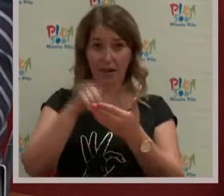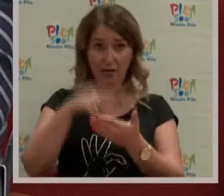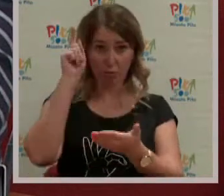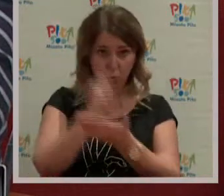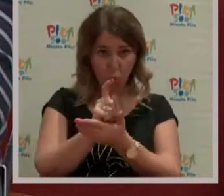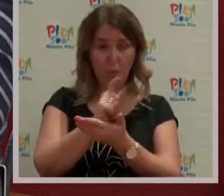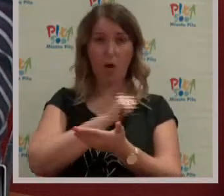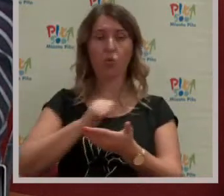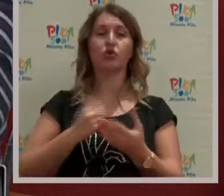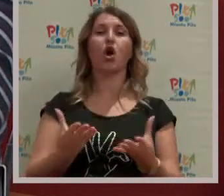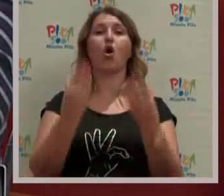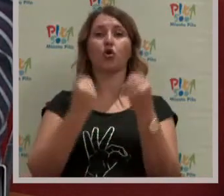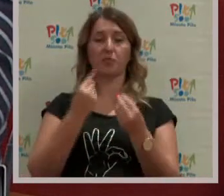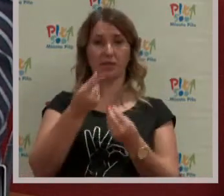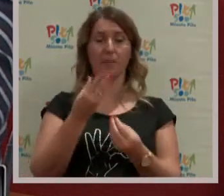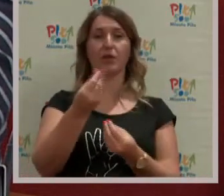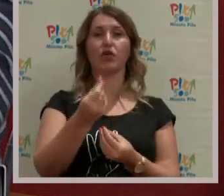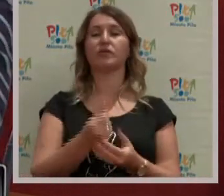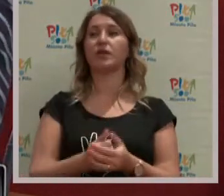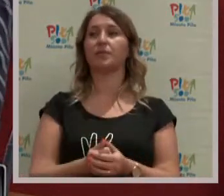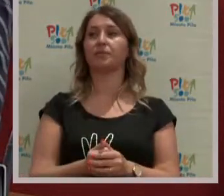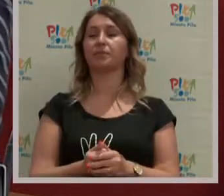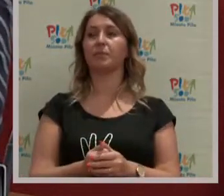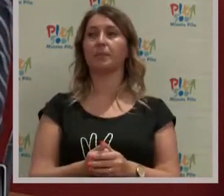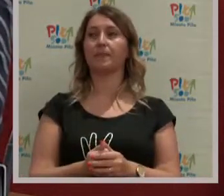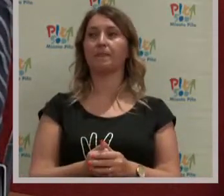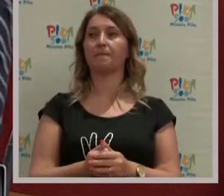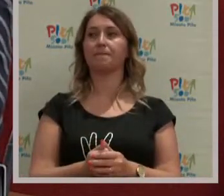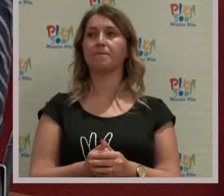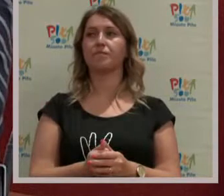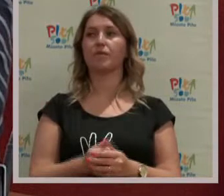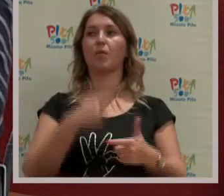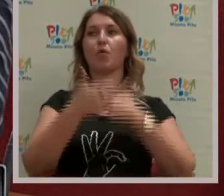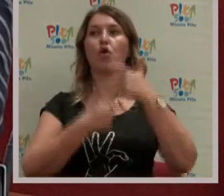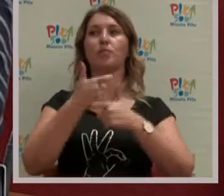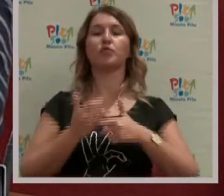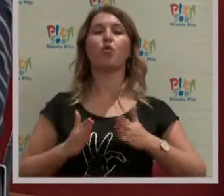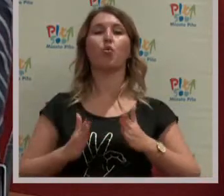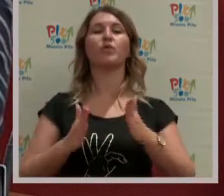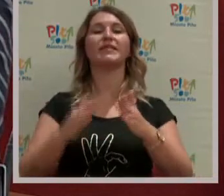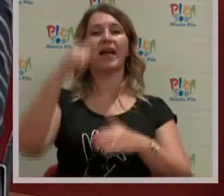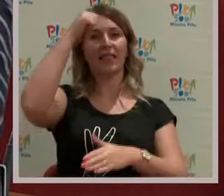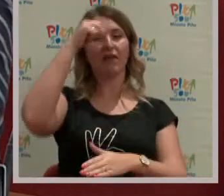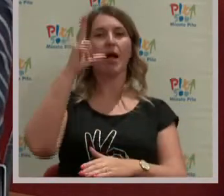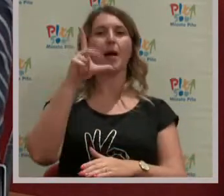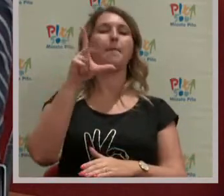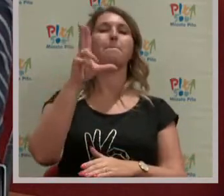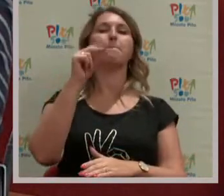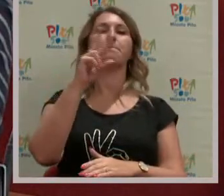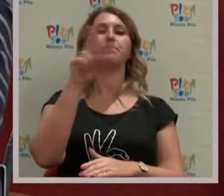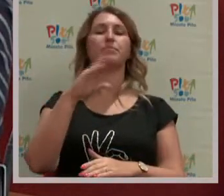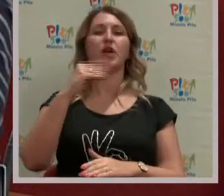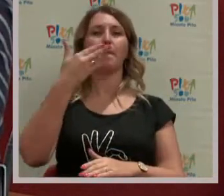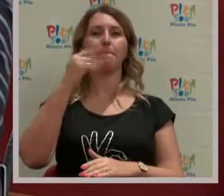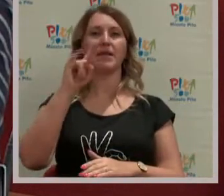to udało dofinansowanie otrzymaliśmy w ramach ulicy Przemysłowej podejrzeb w 2014 roku